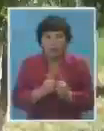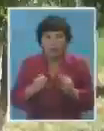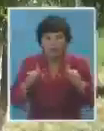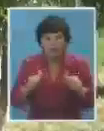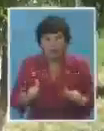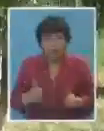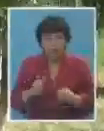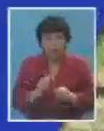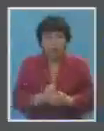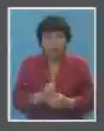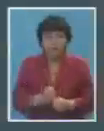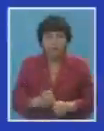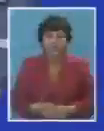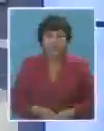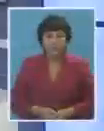орнатылды.